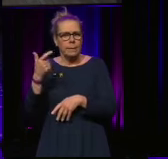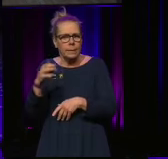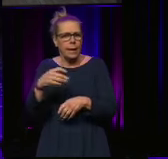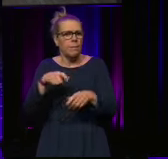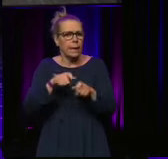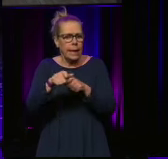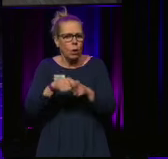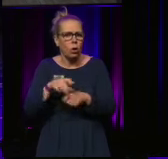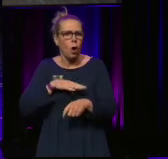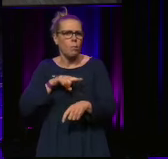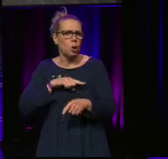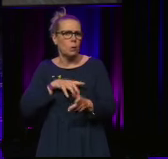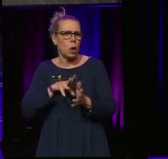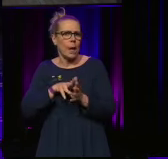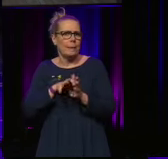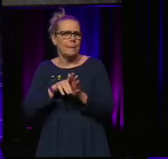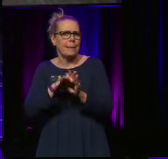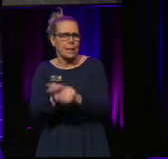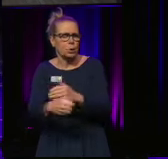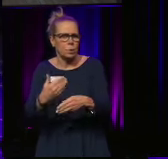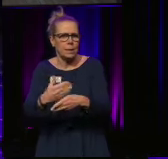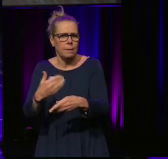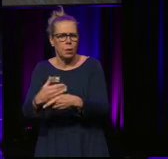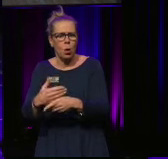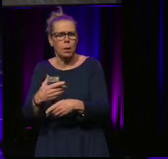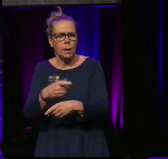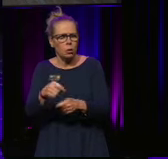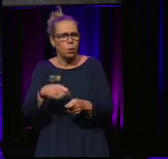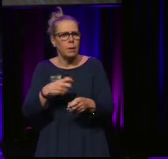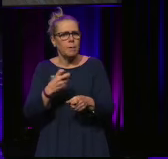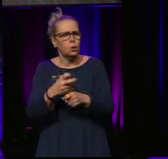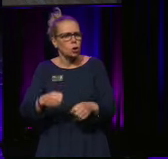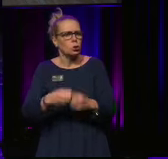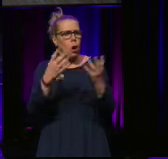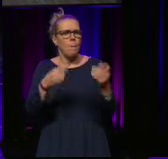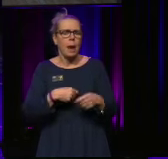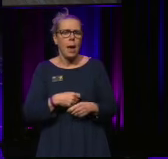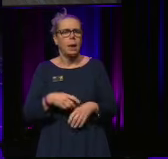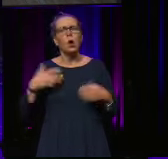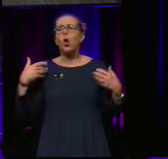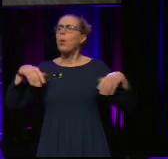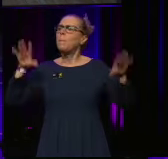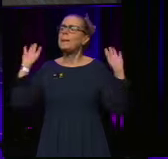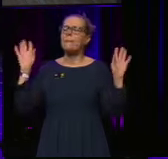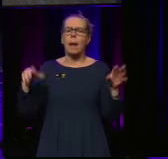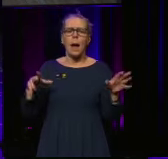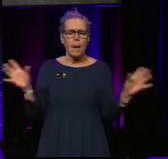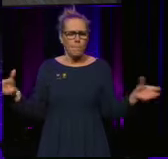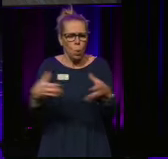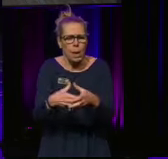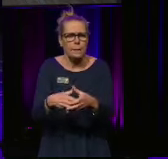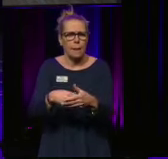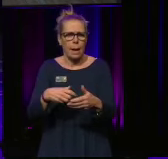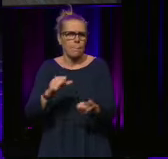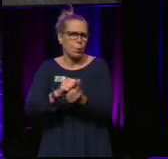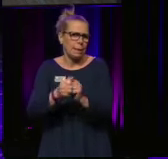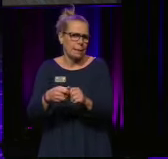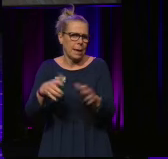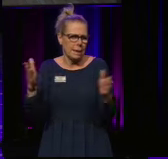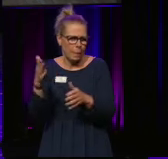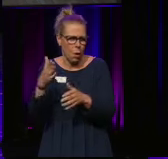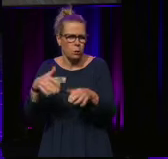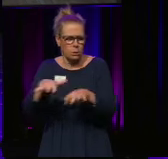tv-kanalerna hade alltså i att skapa det här uppdrivna, polariserade politiska klimatet. Liksom de sociala medierna för övrigt, men det är en annan fråga. Danmark